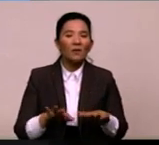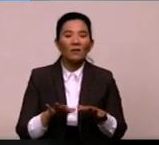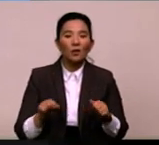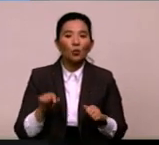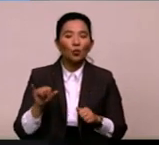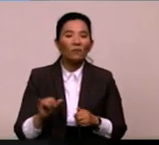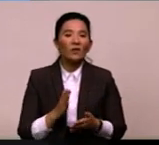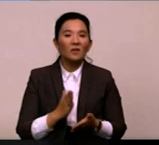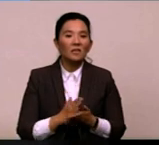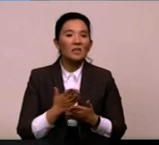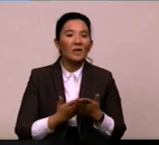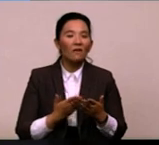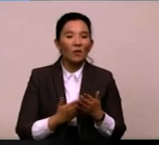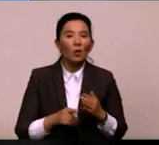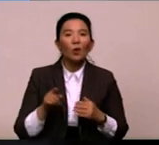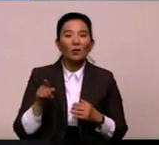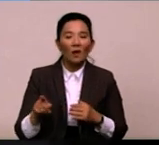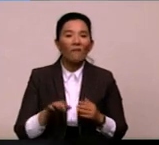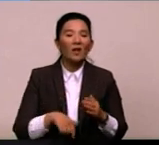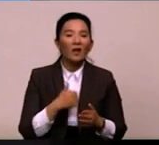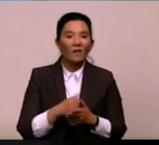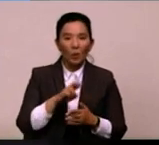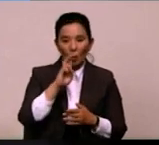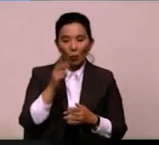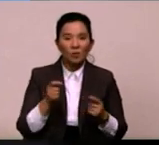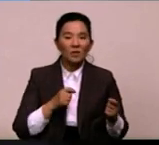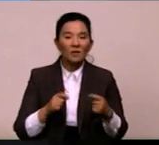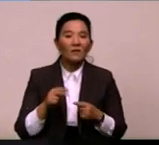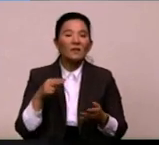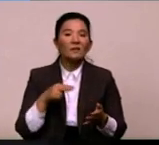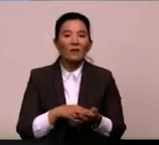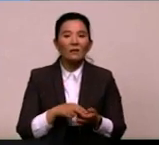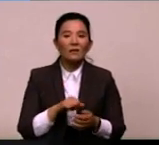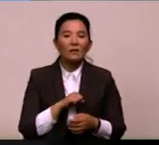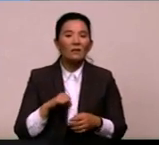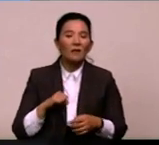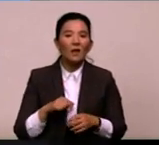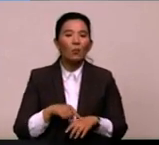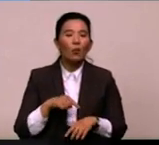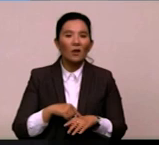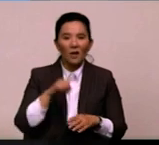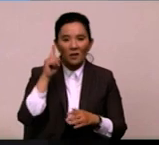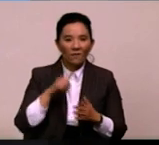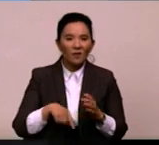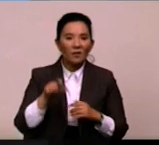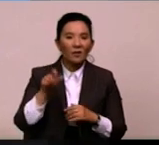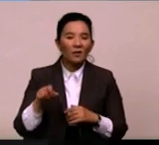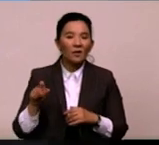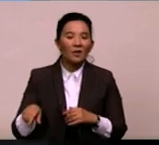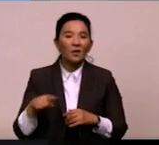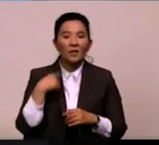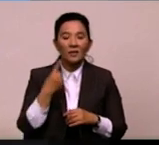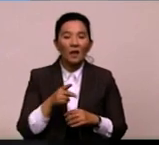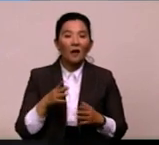у него есть совет, да, во главе государства стоят наиболее доверенные лица. Но